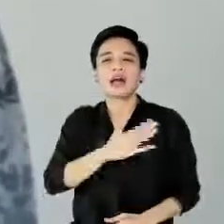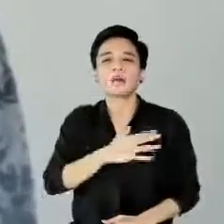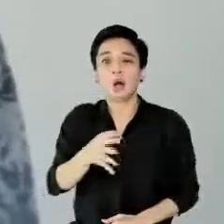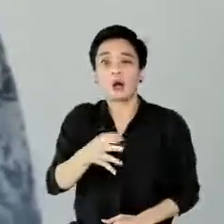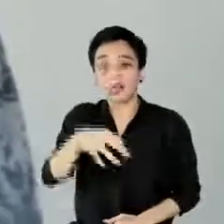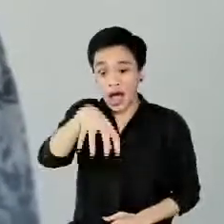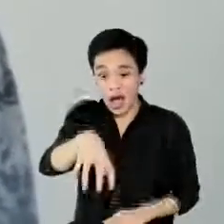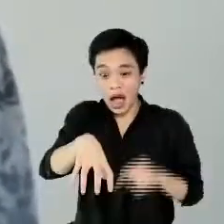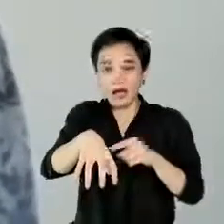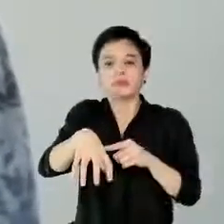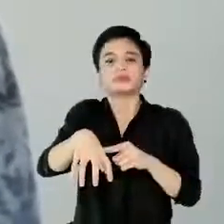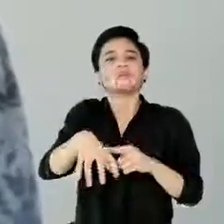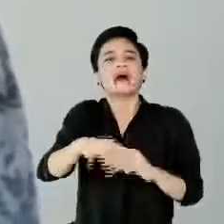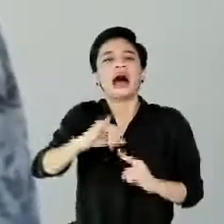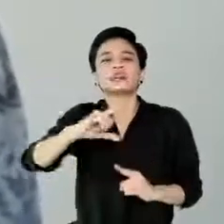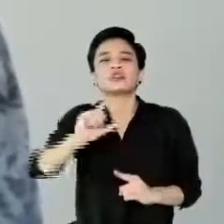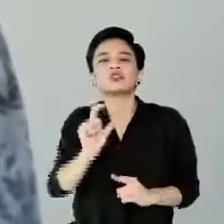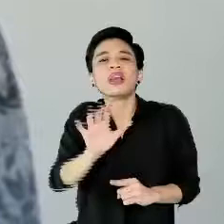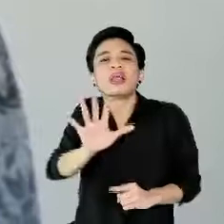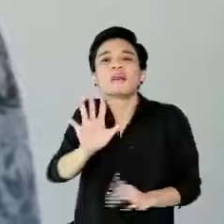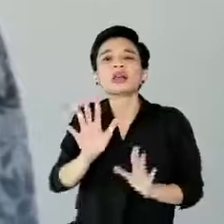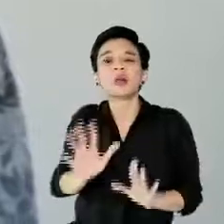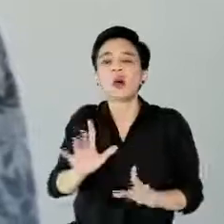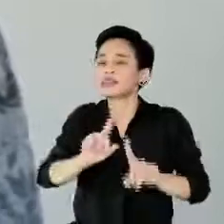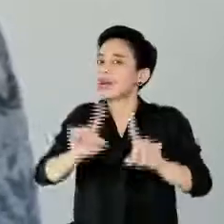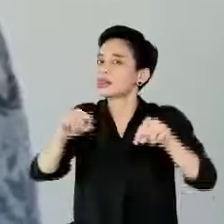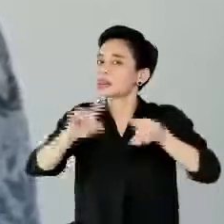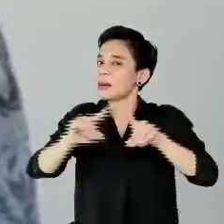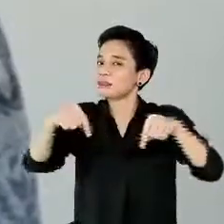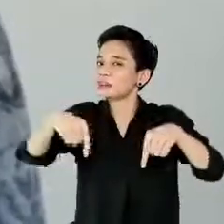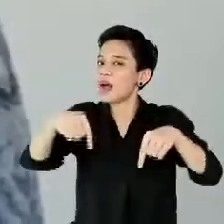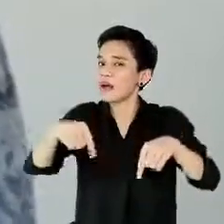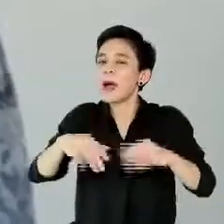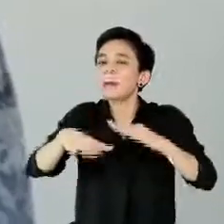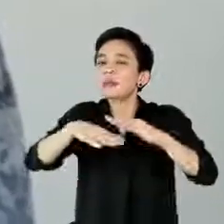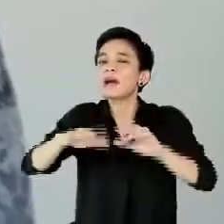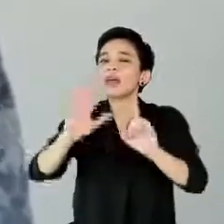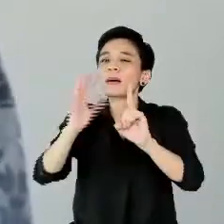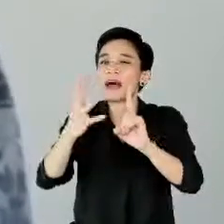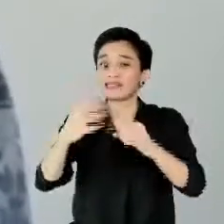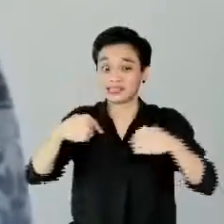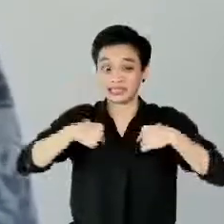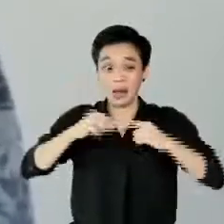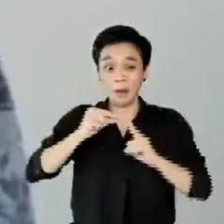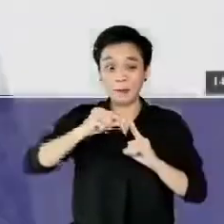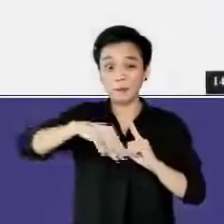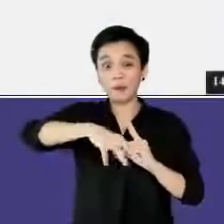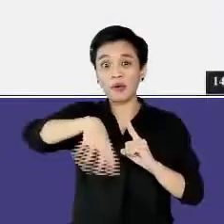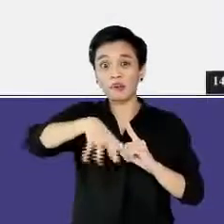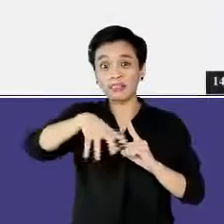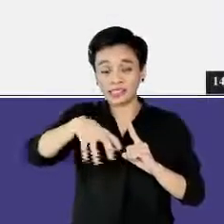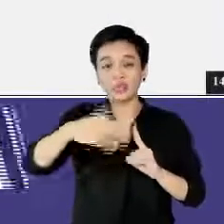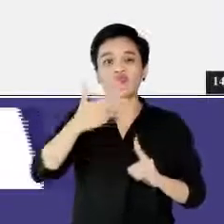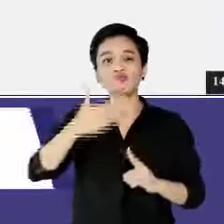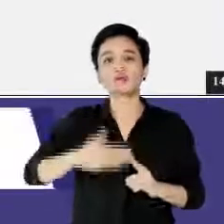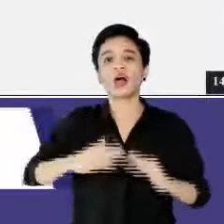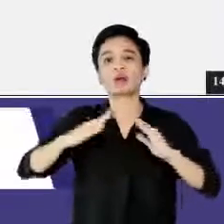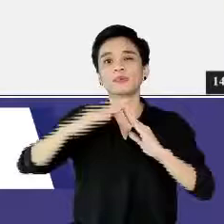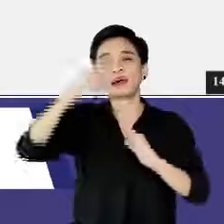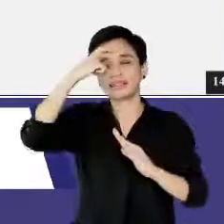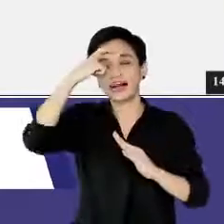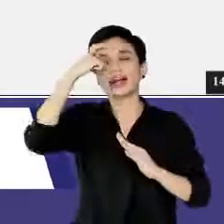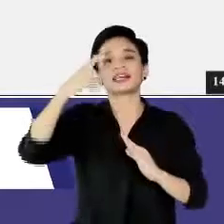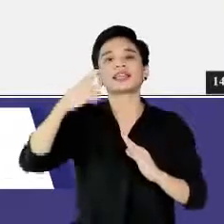sekarang kita wajibkan halus minimal 15 di convert provinsi sekarang sudah mengconvert dua rumah sakit